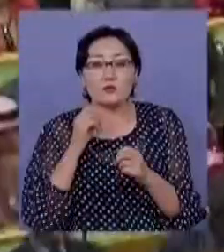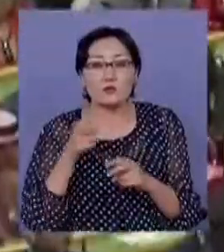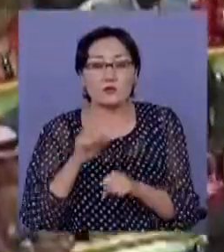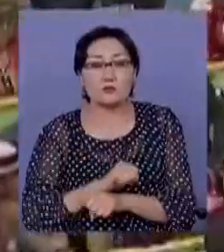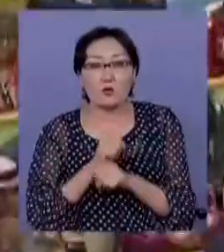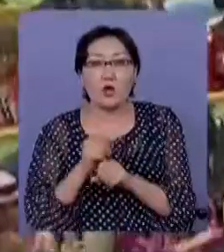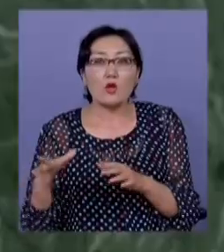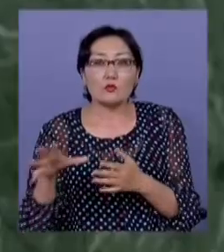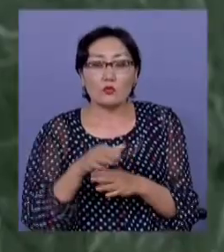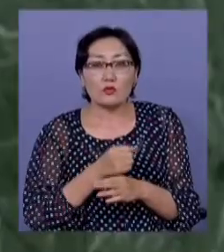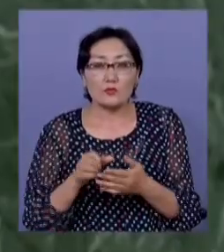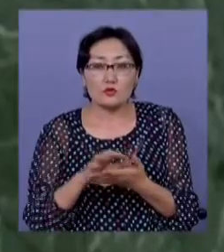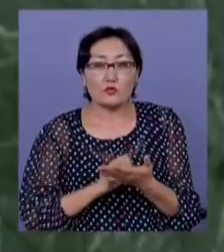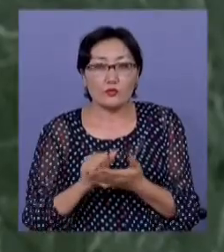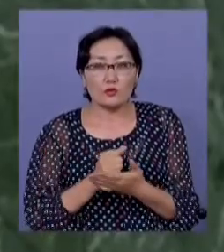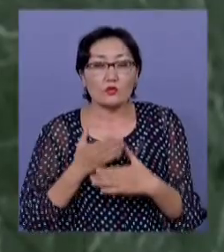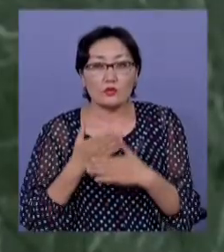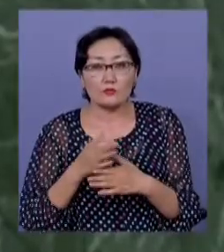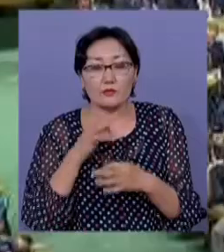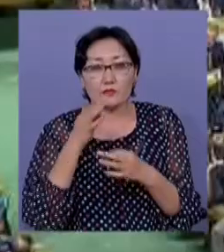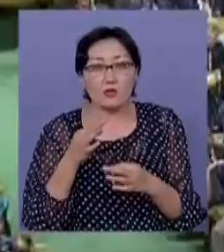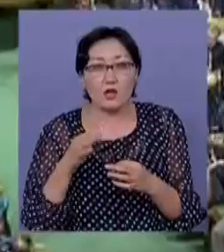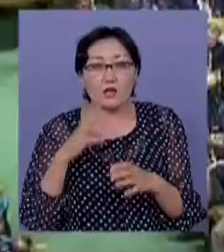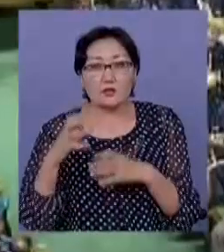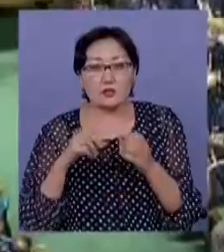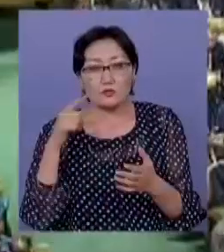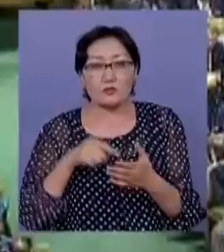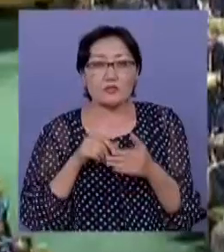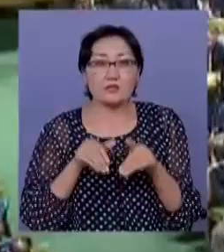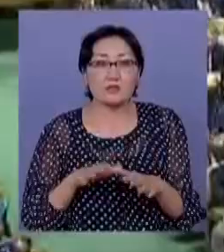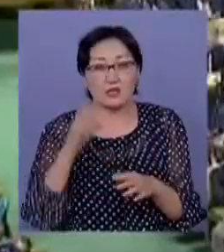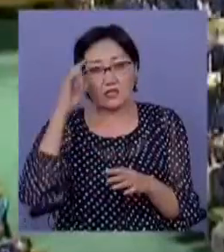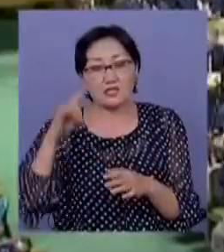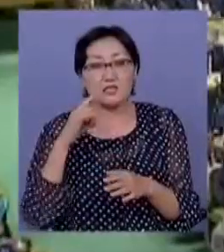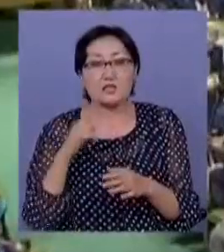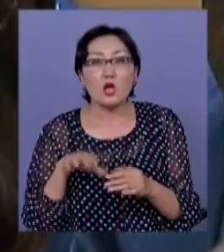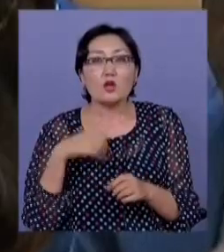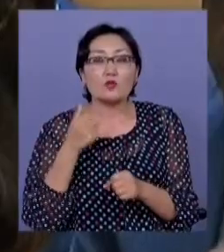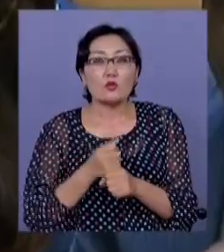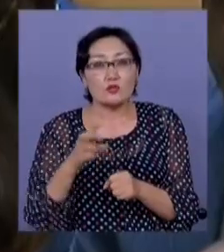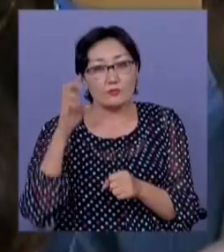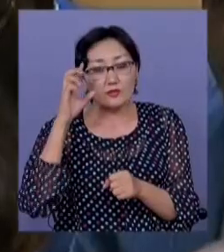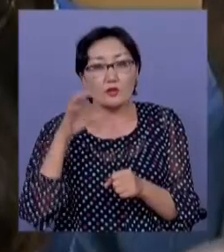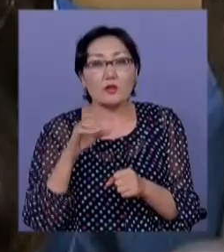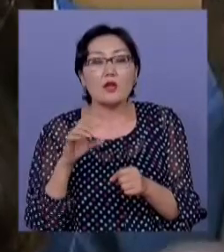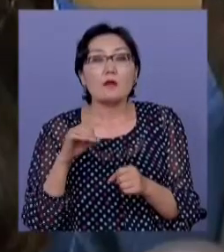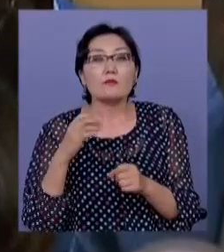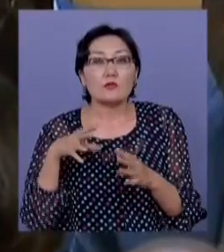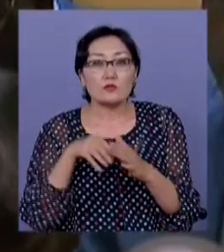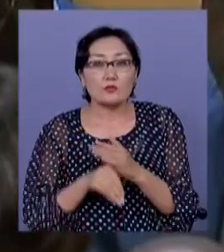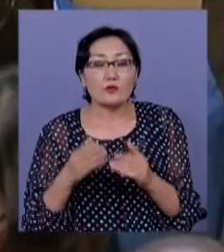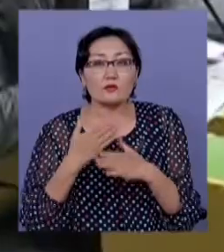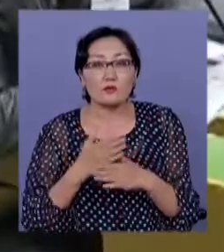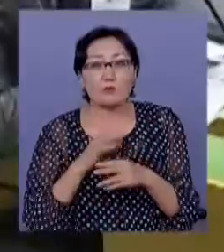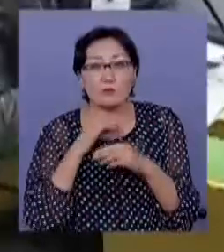қаруды толығымен жоюды қолдайтынын білдірді. Бұл жаһандық мәселені шешуде Қазақстанның тұңғыш президенті елбасының қосқан үлесін